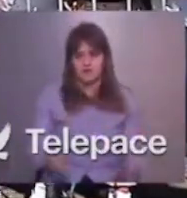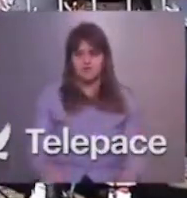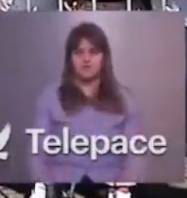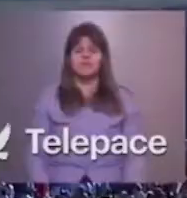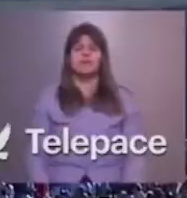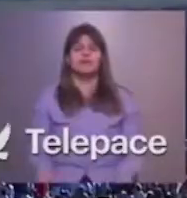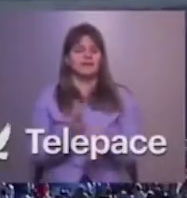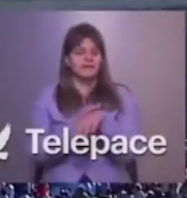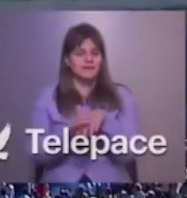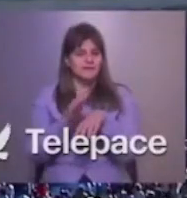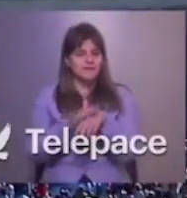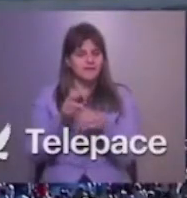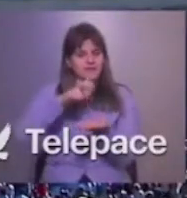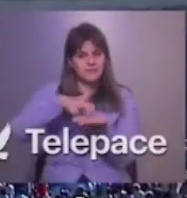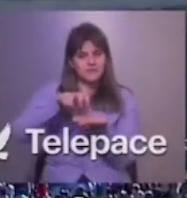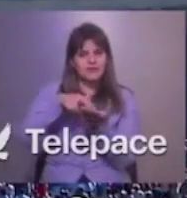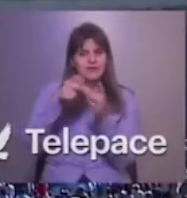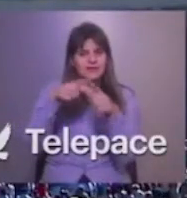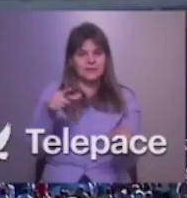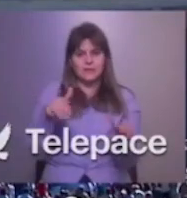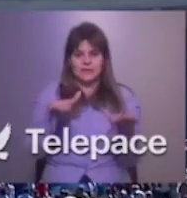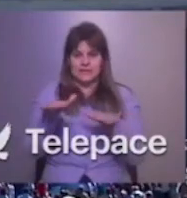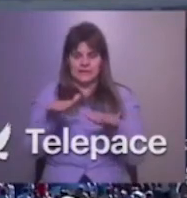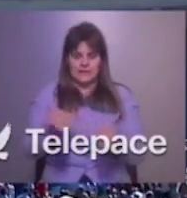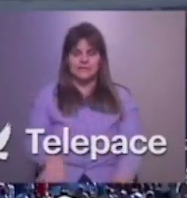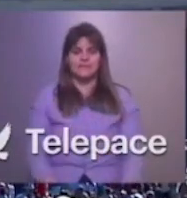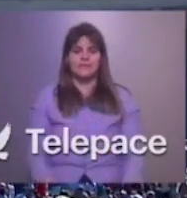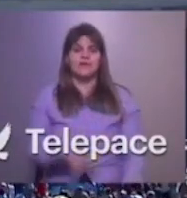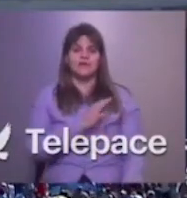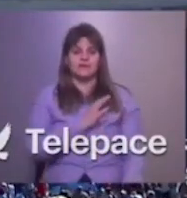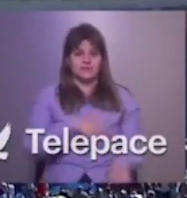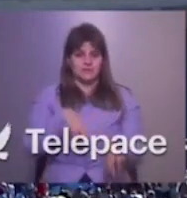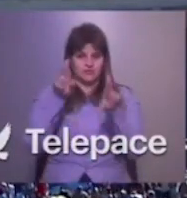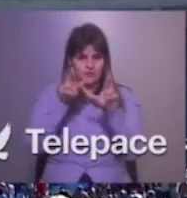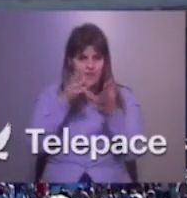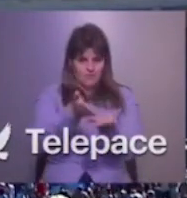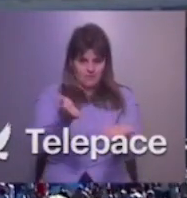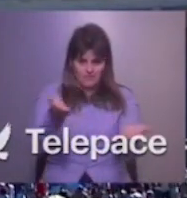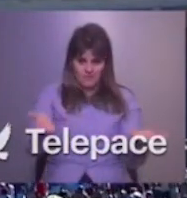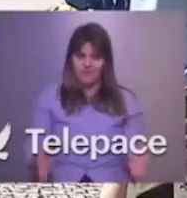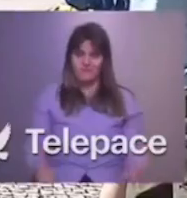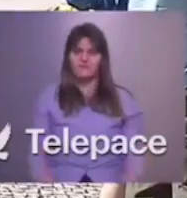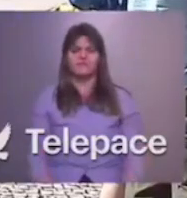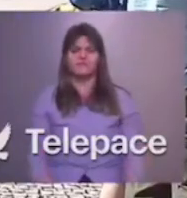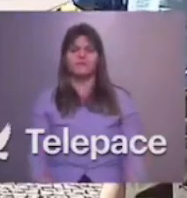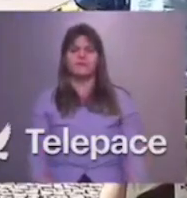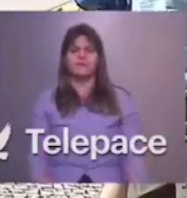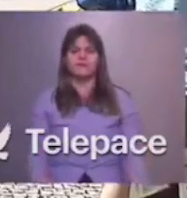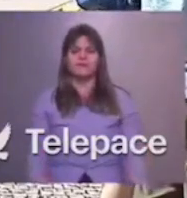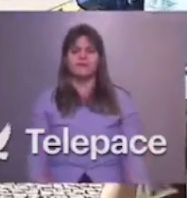Cari pellegrini de lingua italiana, il Signore sia con voi.